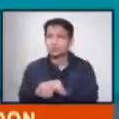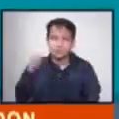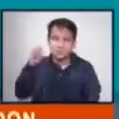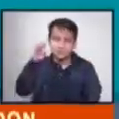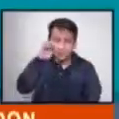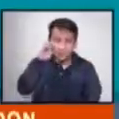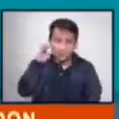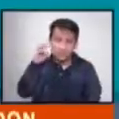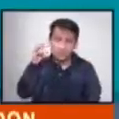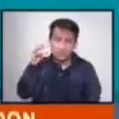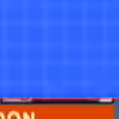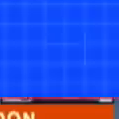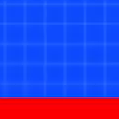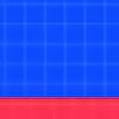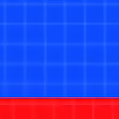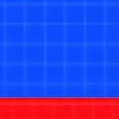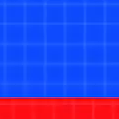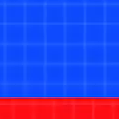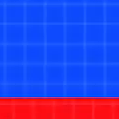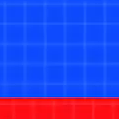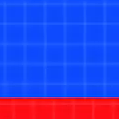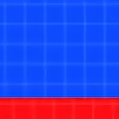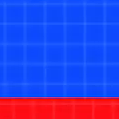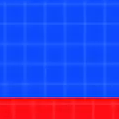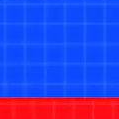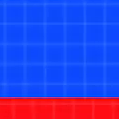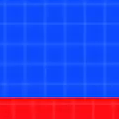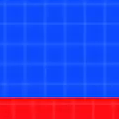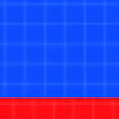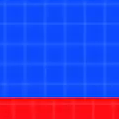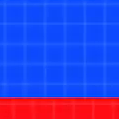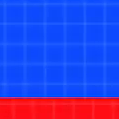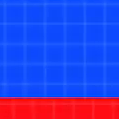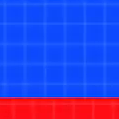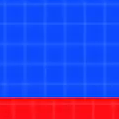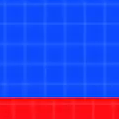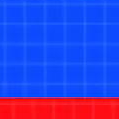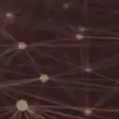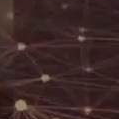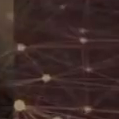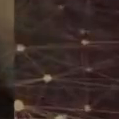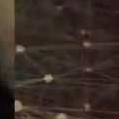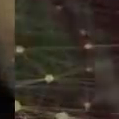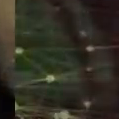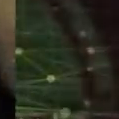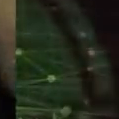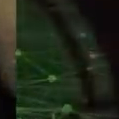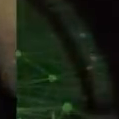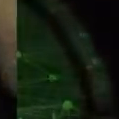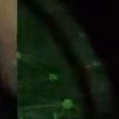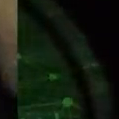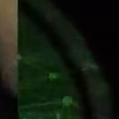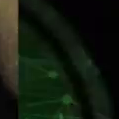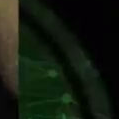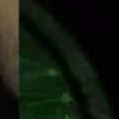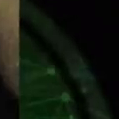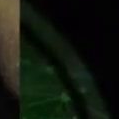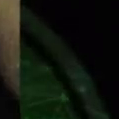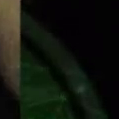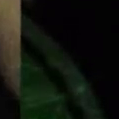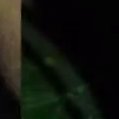Kasama ko po ngayon si Ma'am Eva Montero. Siya po ay pang number 2 daw ng kanyang kinakasamang si Benjamin Montero, basketball referee